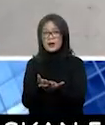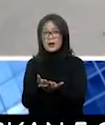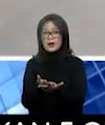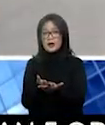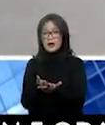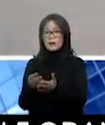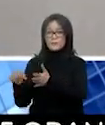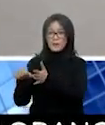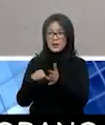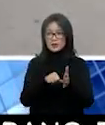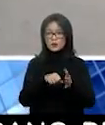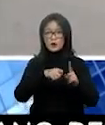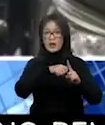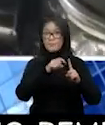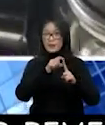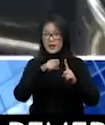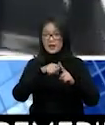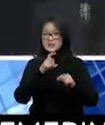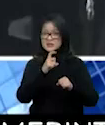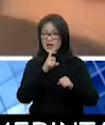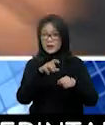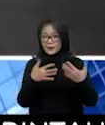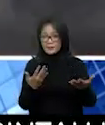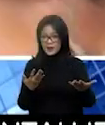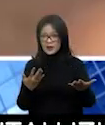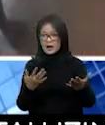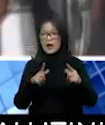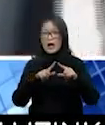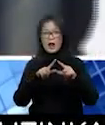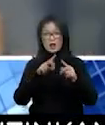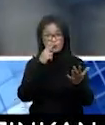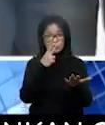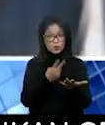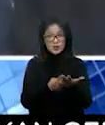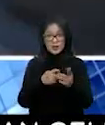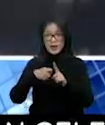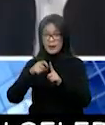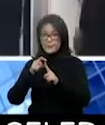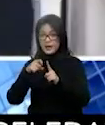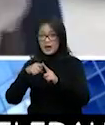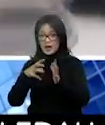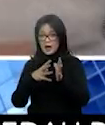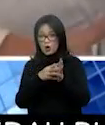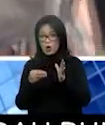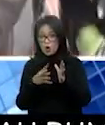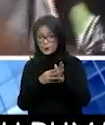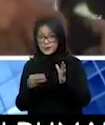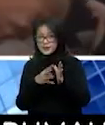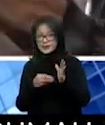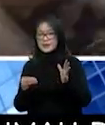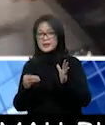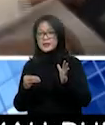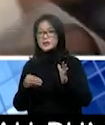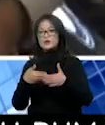bantuan KPK dengan cara mengcopy alat-alat bukti yang ada di KPK dalam tindak pidana yang sedang ditangani